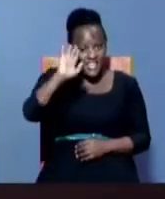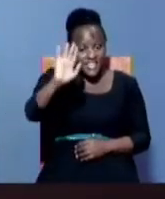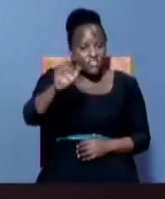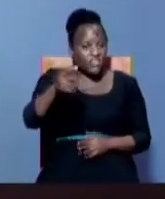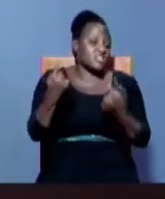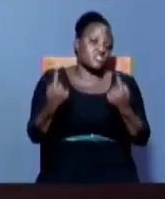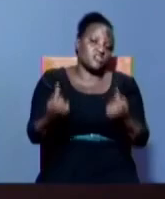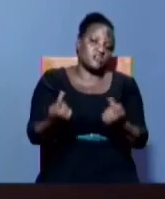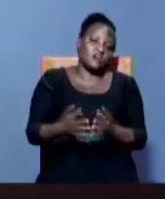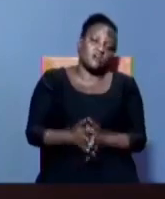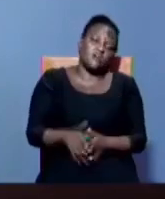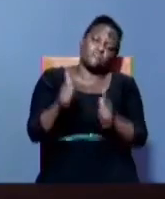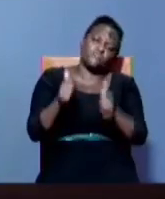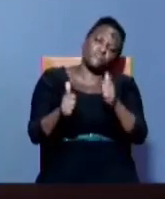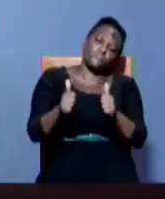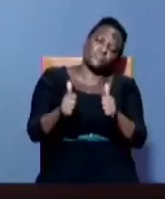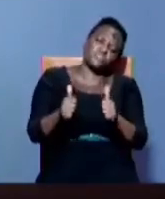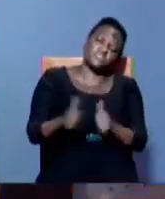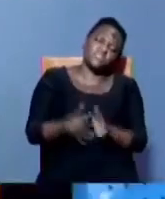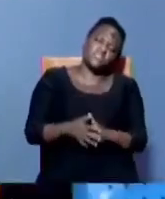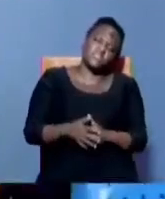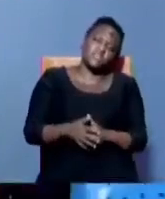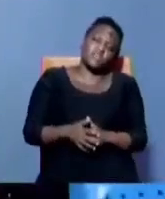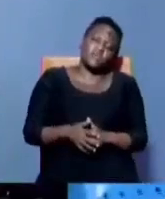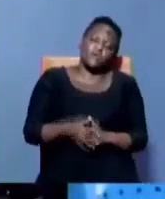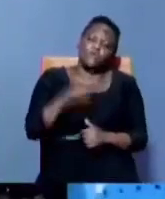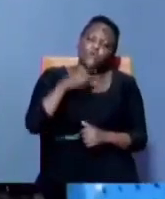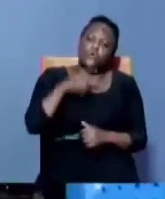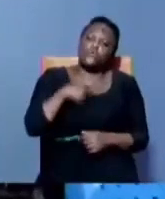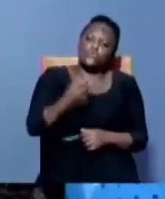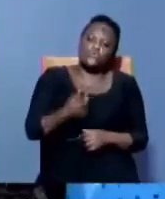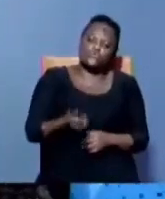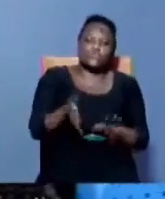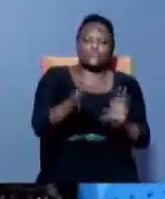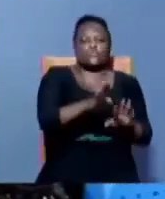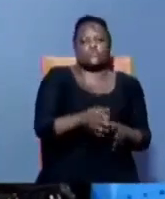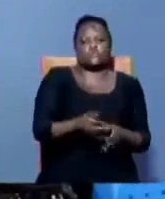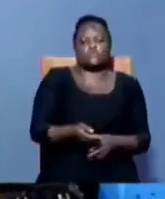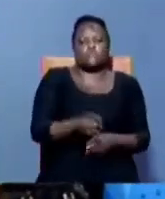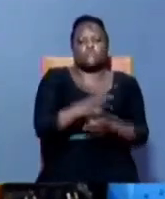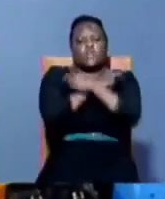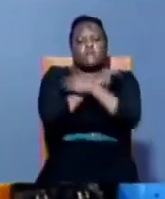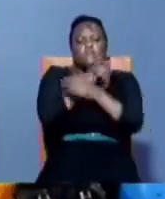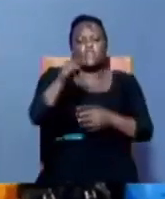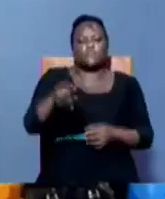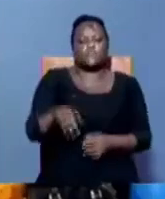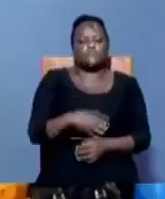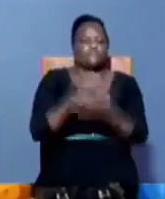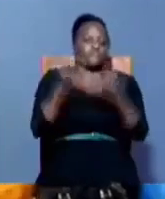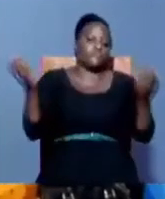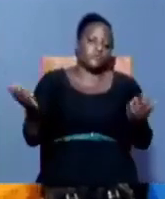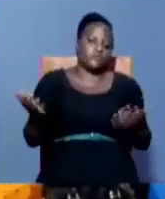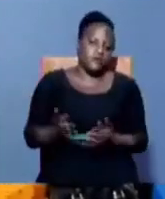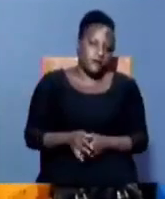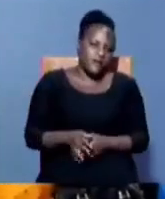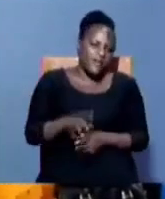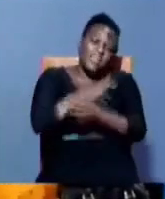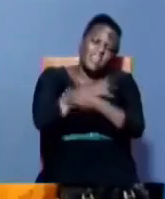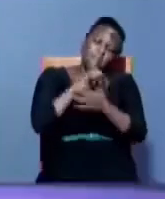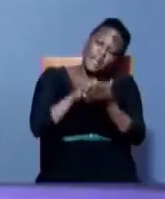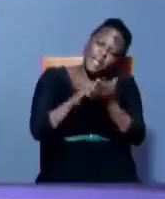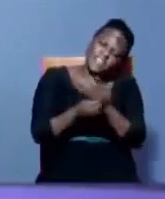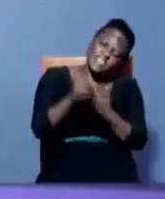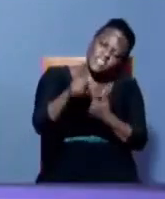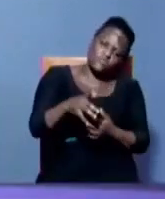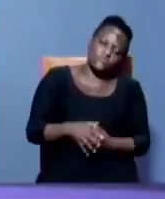itashangaa viongozi wa dini ambao wanaruhusu uwe eti neema imefunuliwa. Neema ya wapi hiyo? Badala yake neema inasema